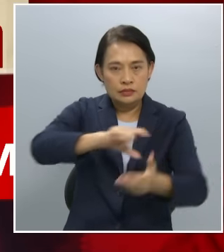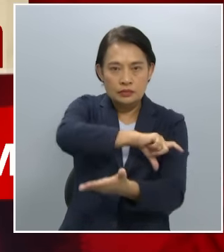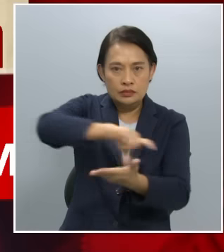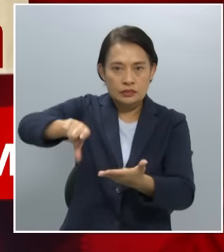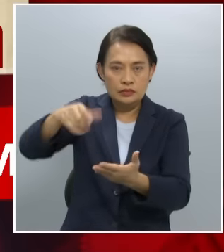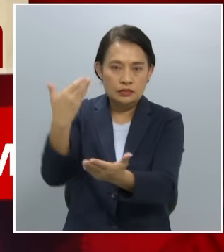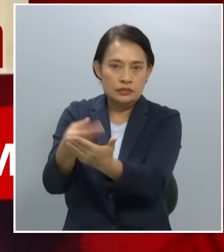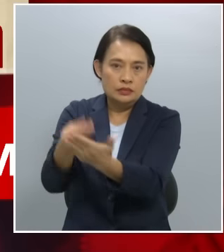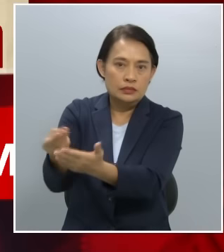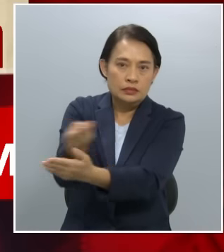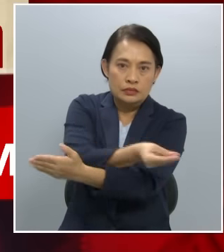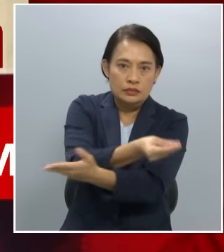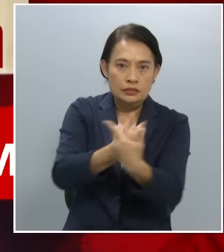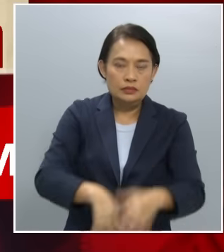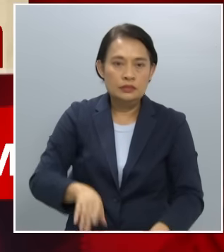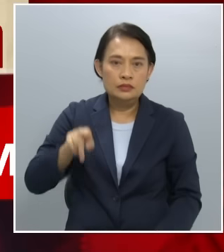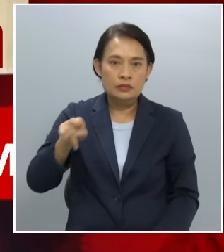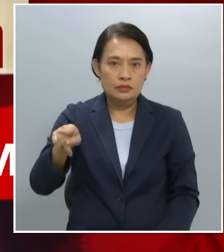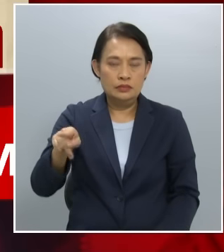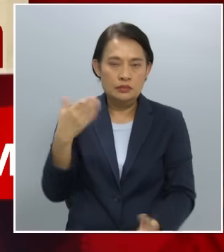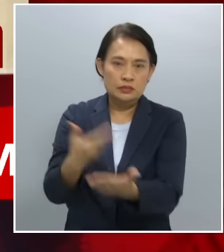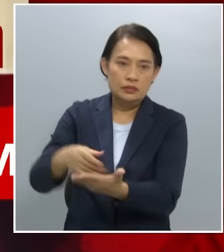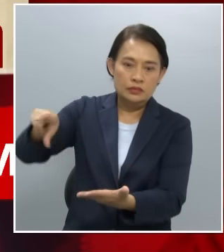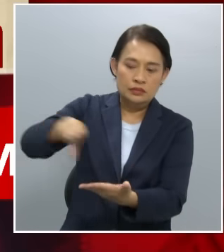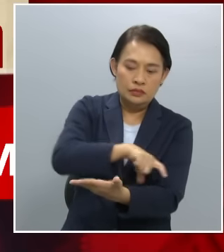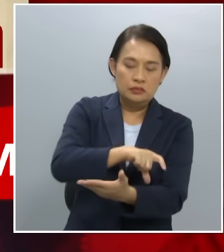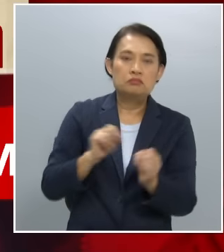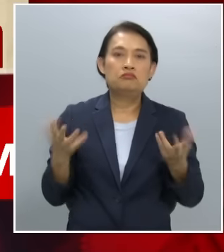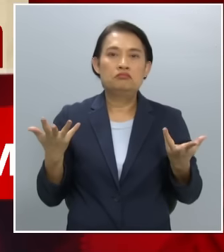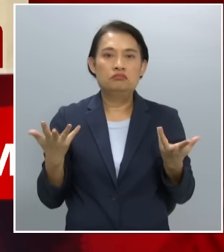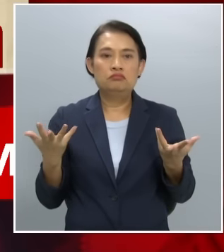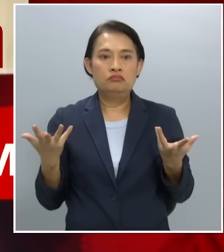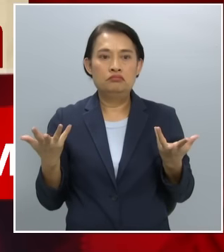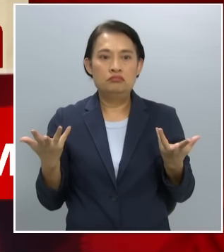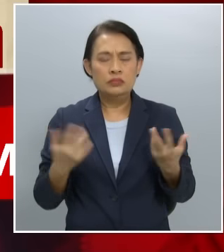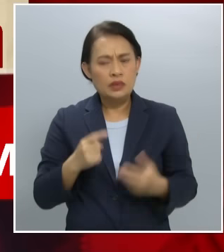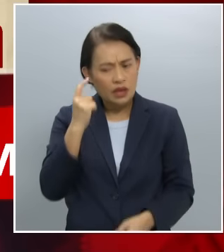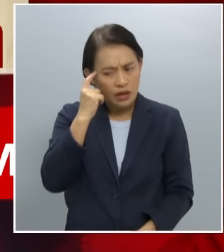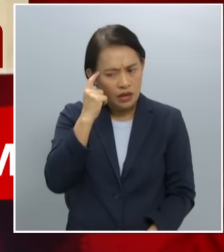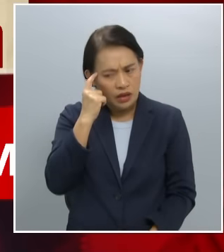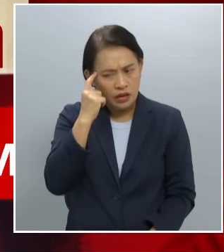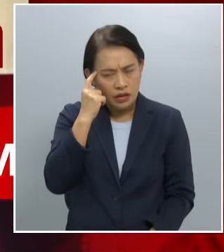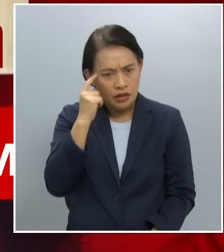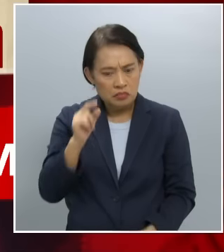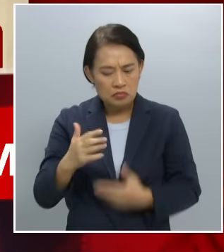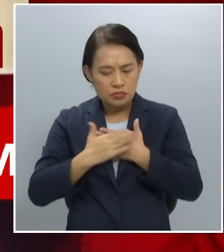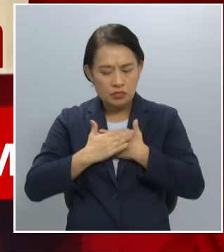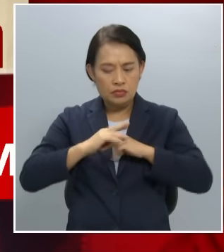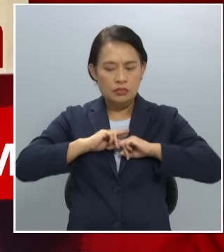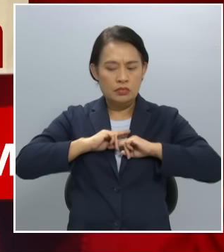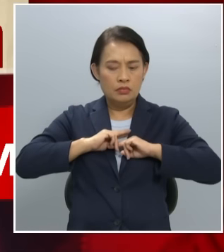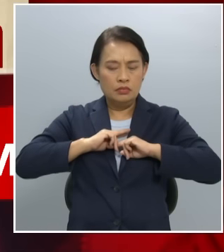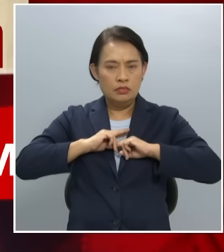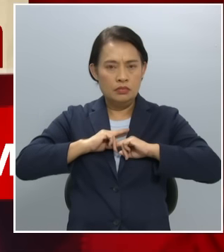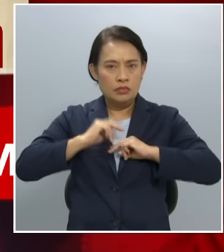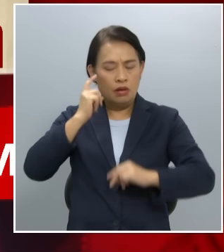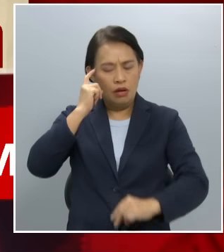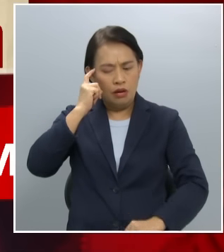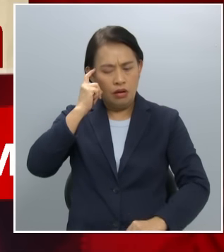ทีแต่พอโอนไปก็ไม่มีเงินกลับเข้ามาตอนนั้นบอมบอกว่าเริ่มเอะใจเริ่มตั้งสติจึงมาคิด